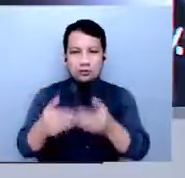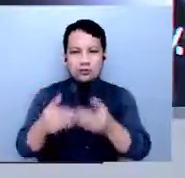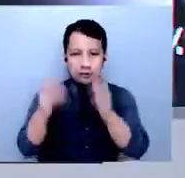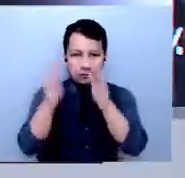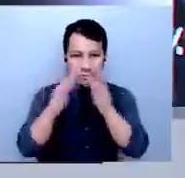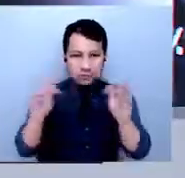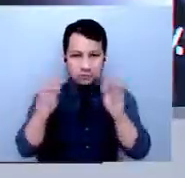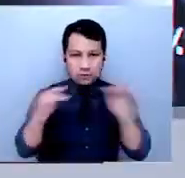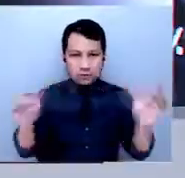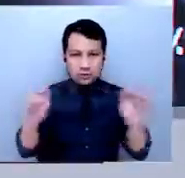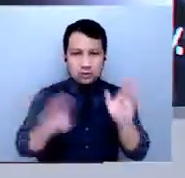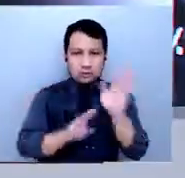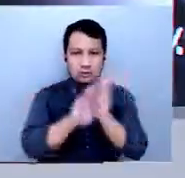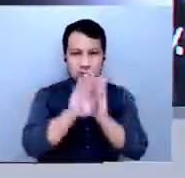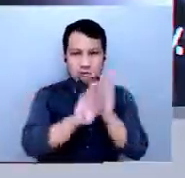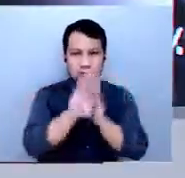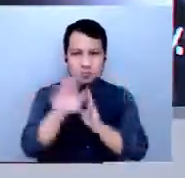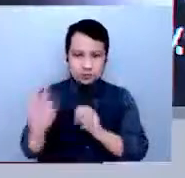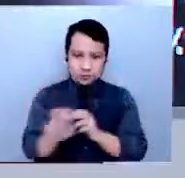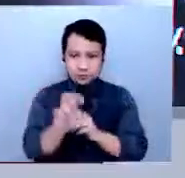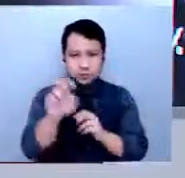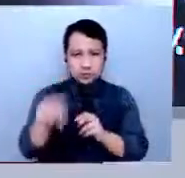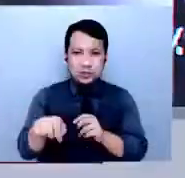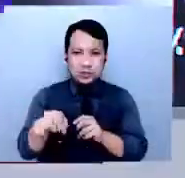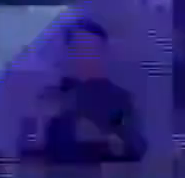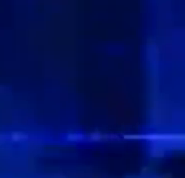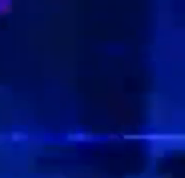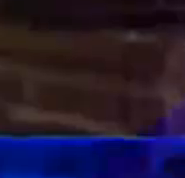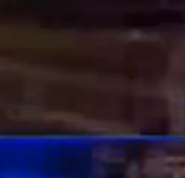muling pagbangon ng turismo ng probinsya.